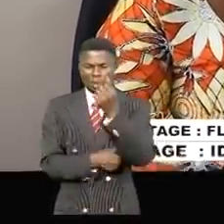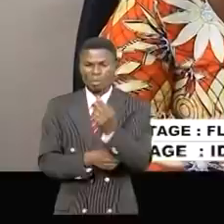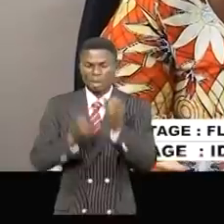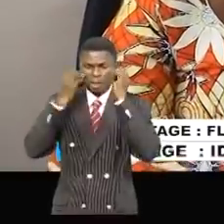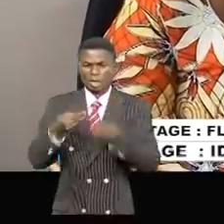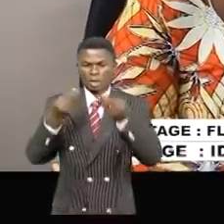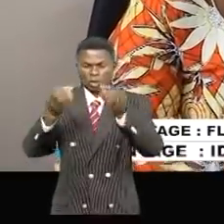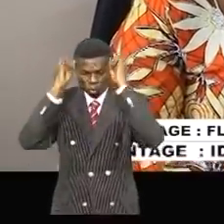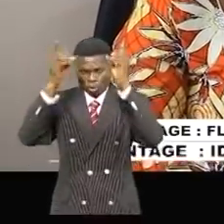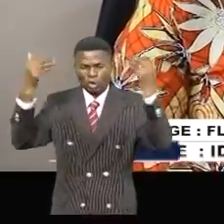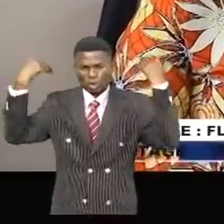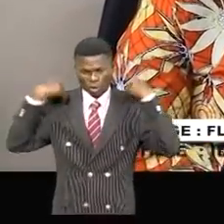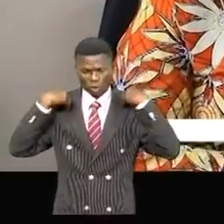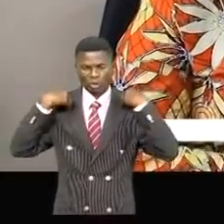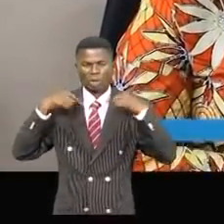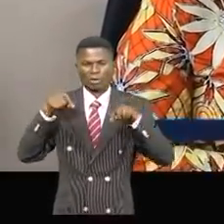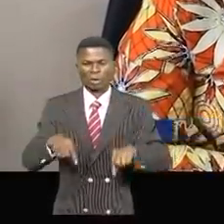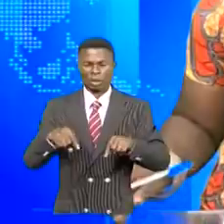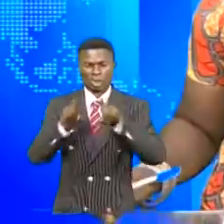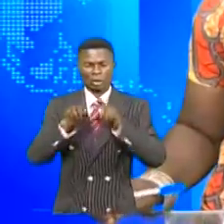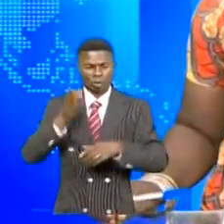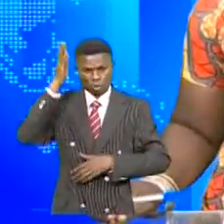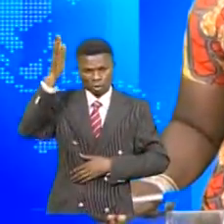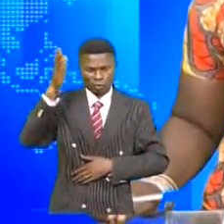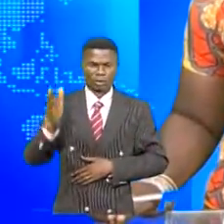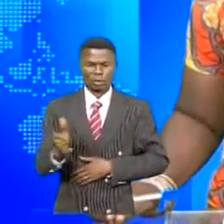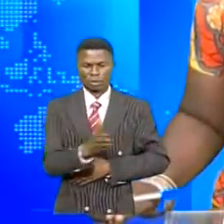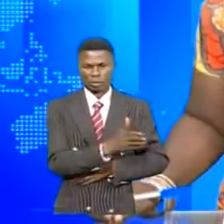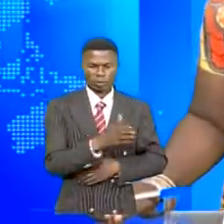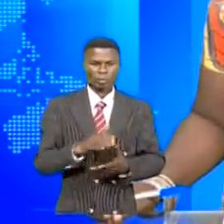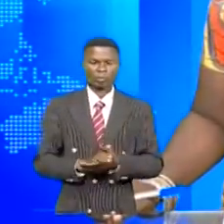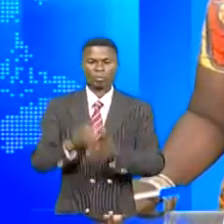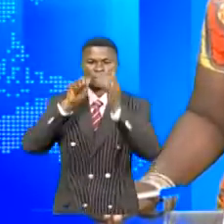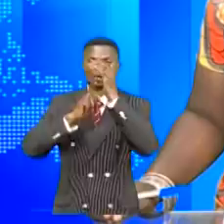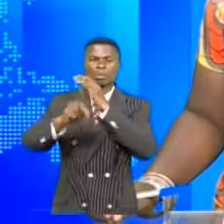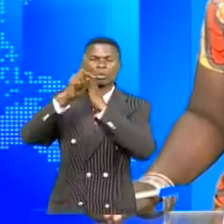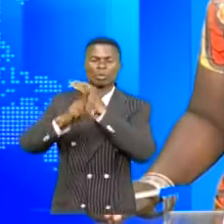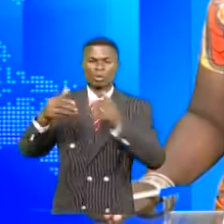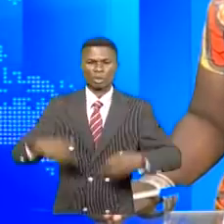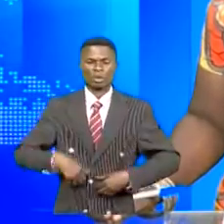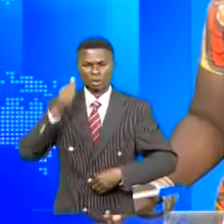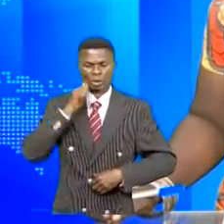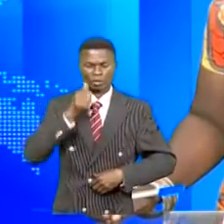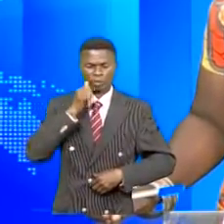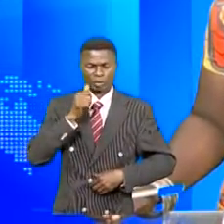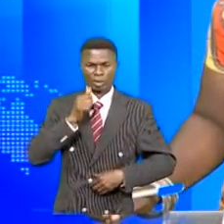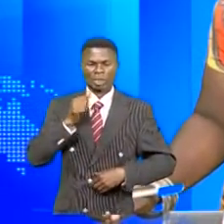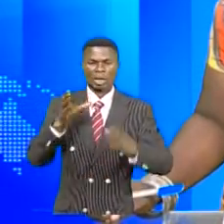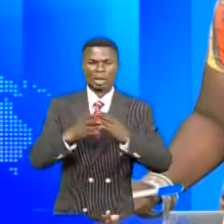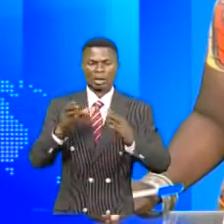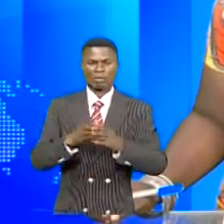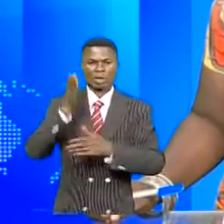éduque les dirigeants et d'aujourd'hui et de demain. La promotion de la jeune fille, parlons-en encore avec